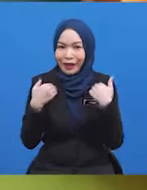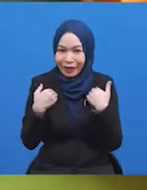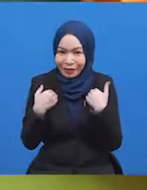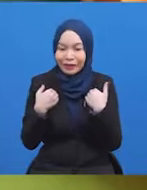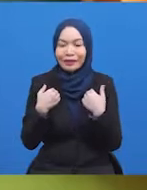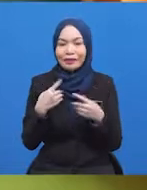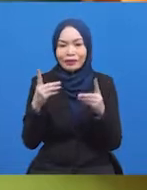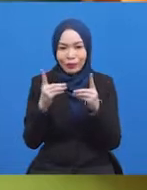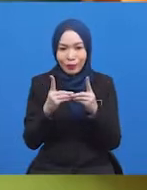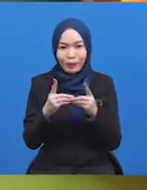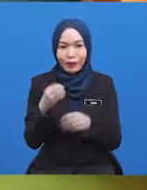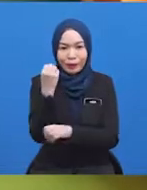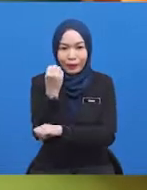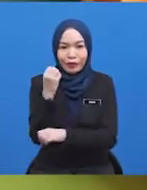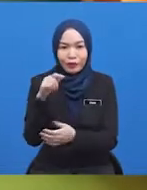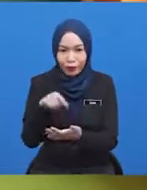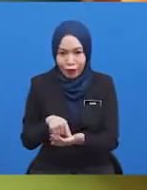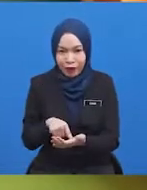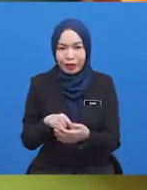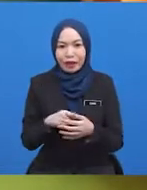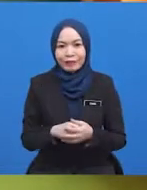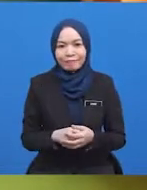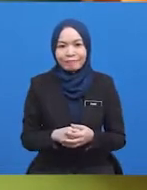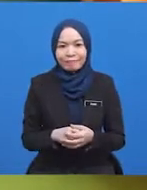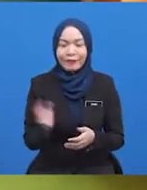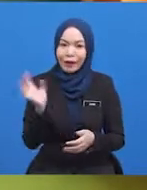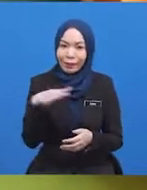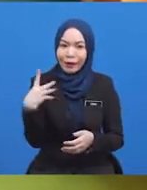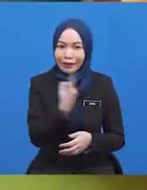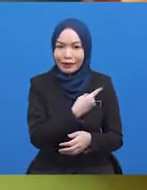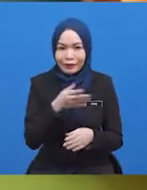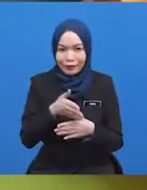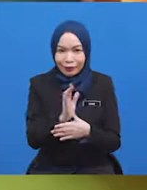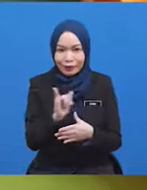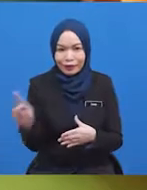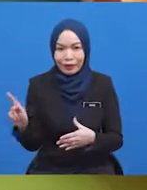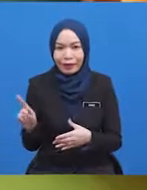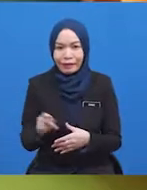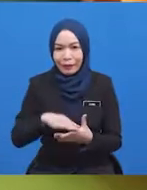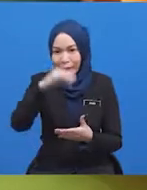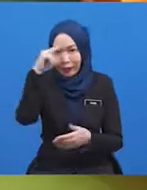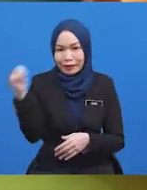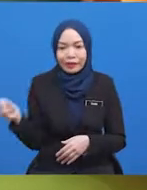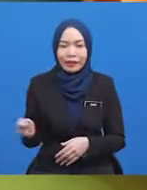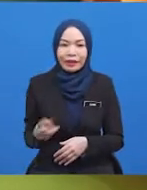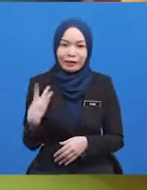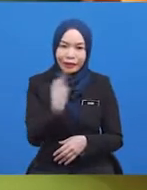terjumpa dengan batuan metamorfosis. Mari kita teruskan pembelajaran kita untuk mengenali